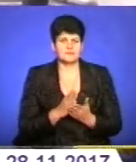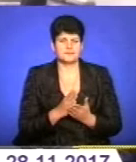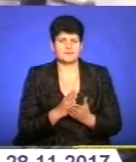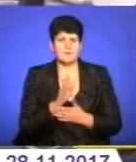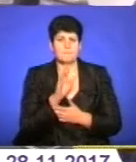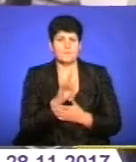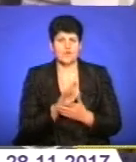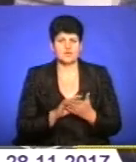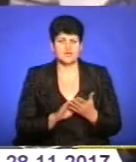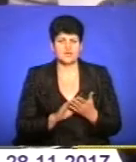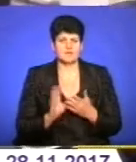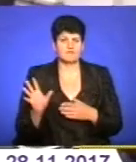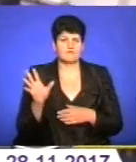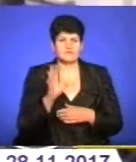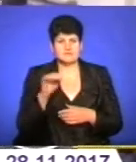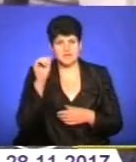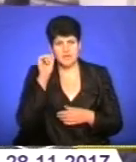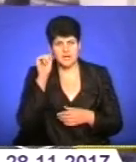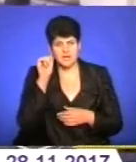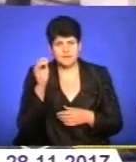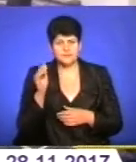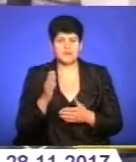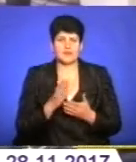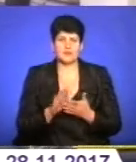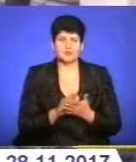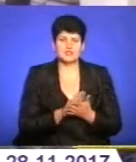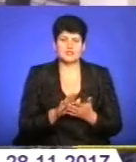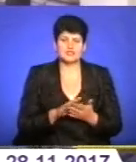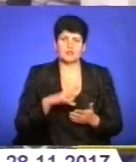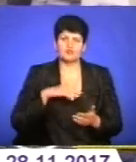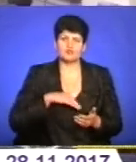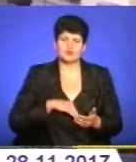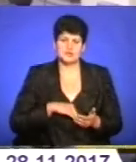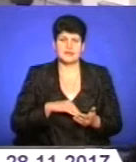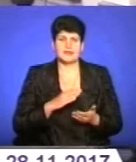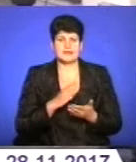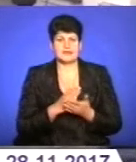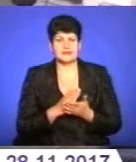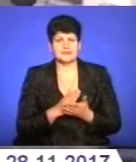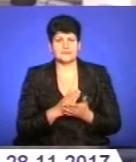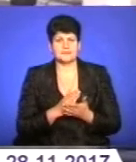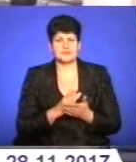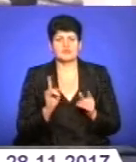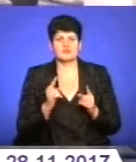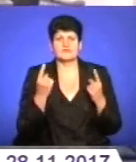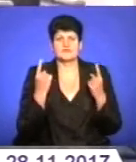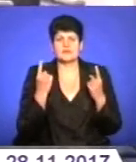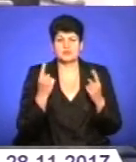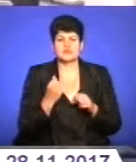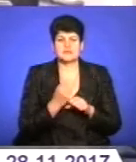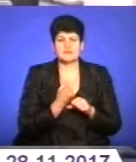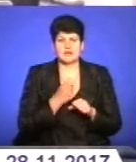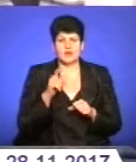прощенням всіх гріхів. Піст є очищенням душі, піст є щось таке величне, що заставляє